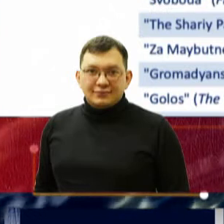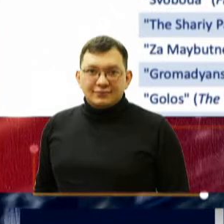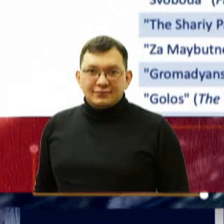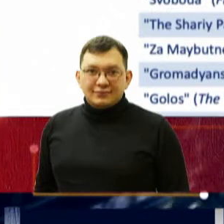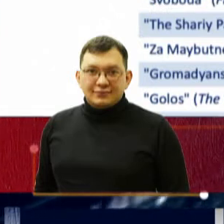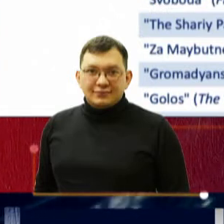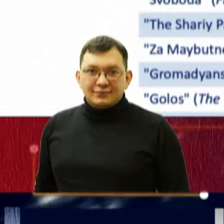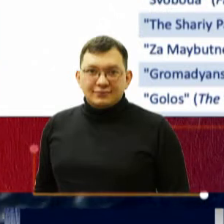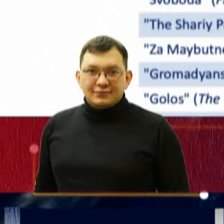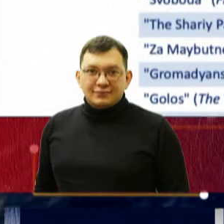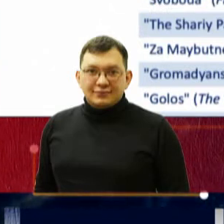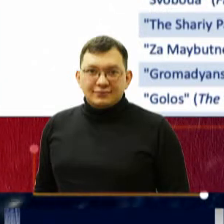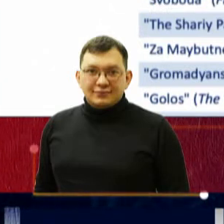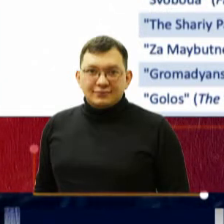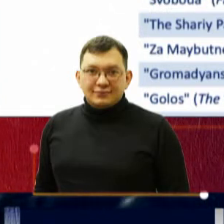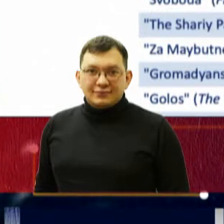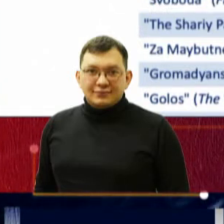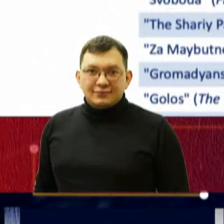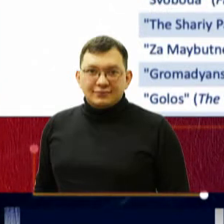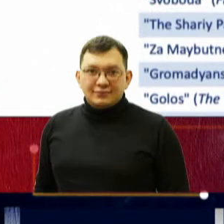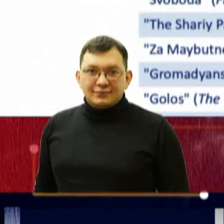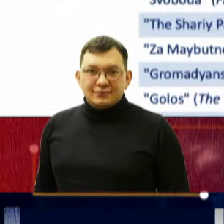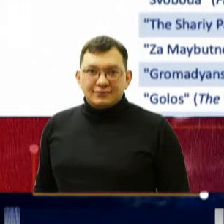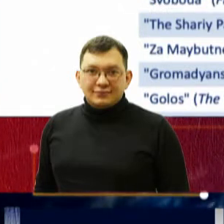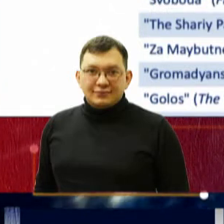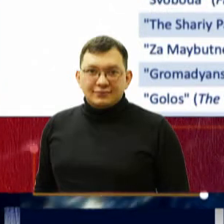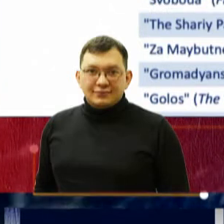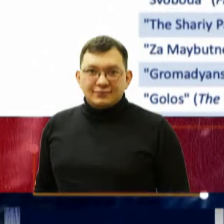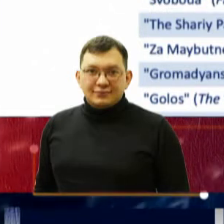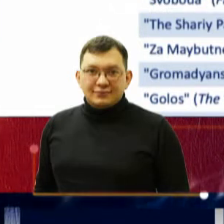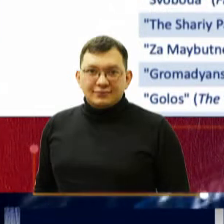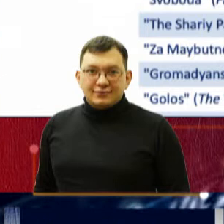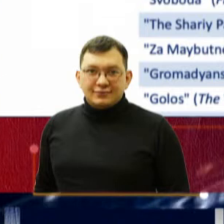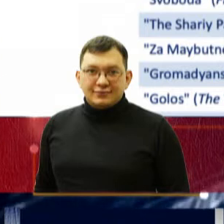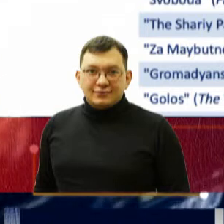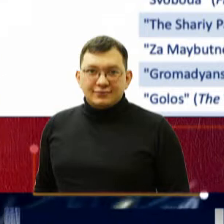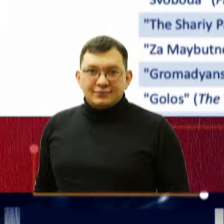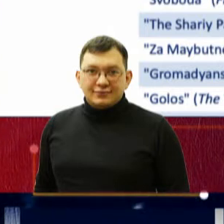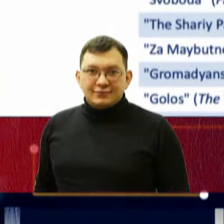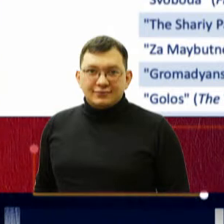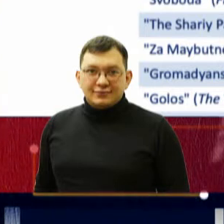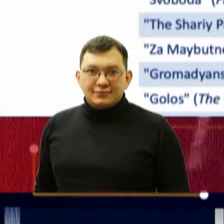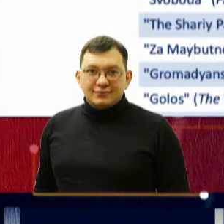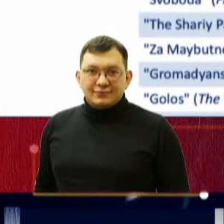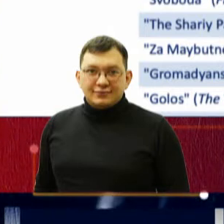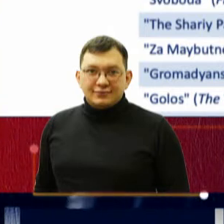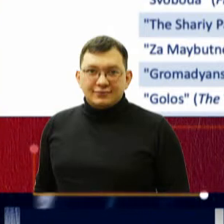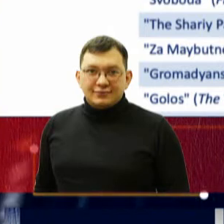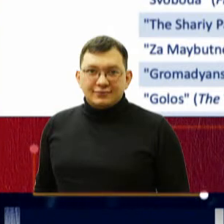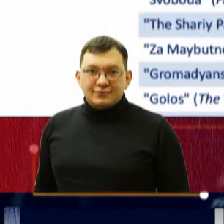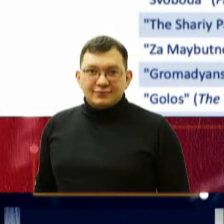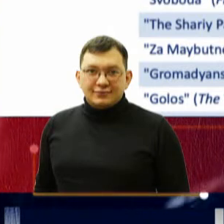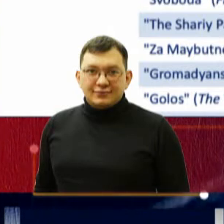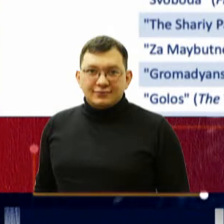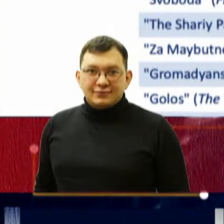Це може бути обумовлено особливостями методології, так само є там, але тим не менше, ми можемо говорити про те, що